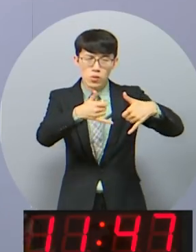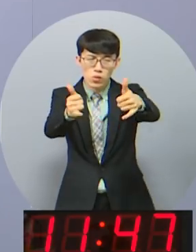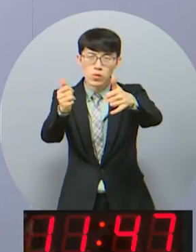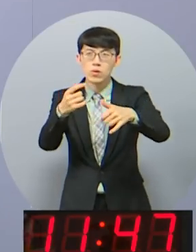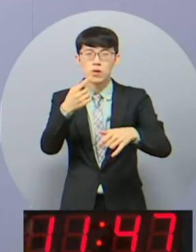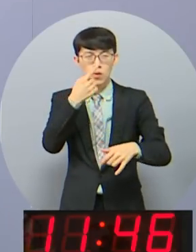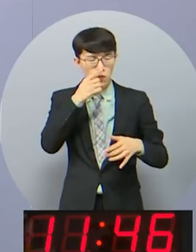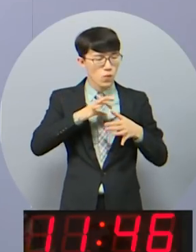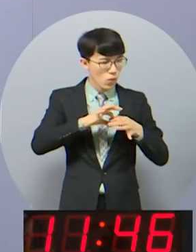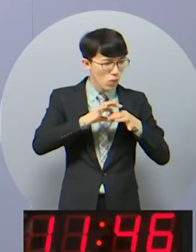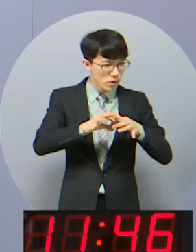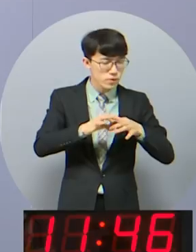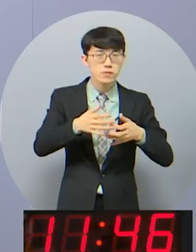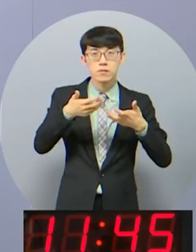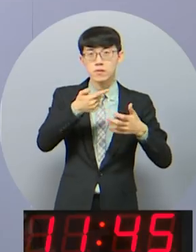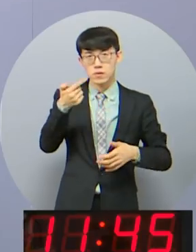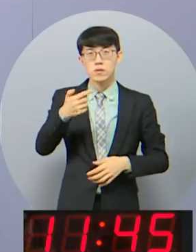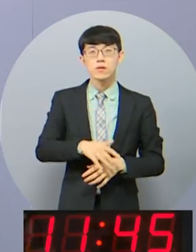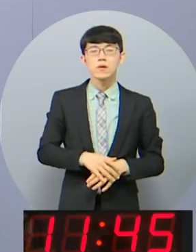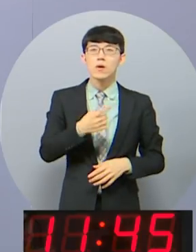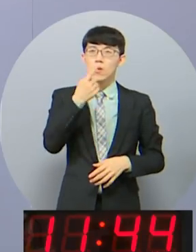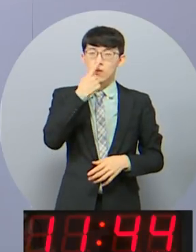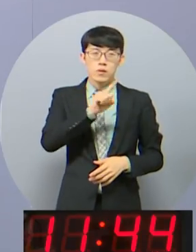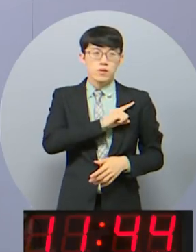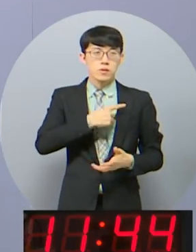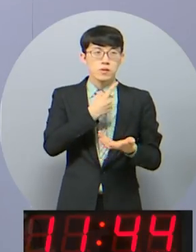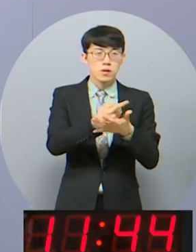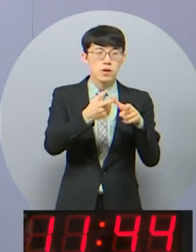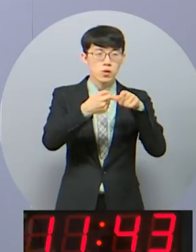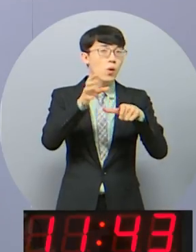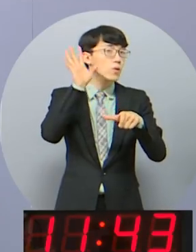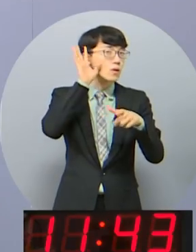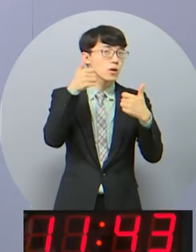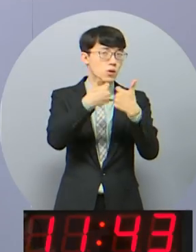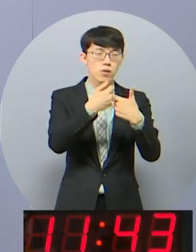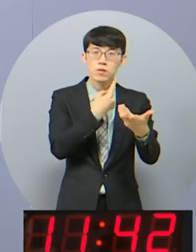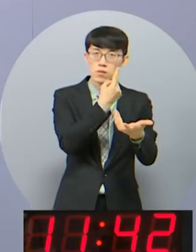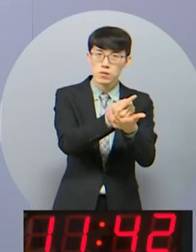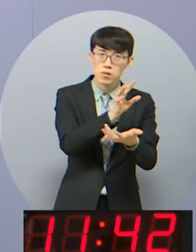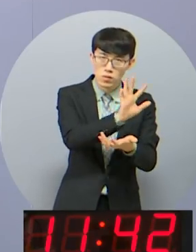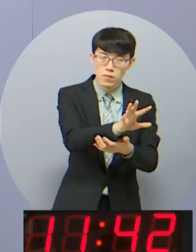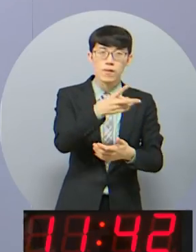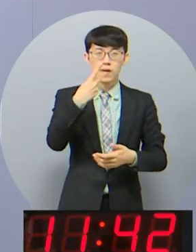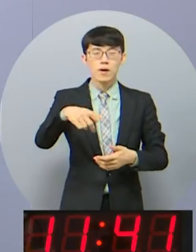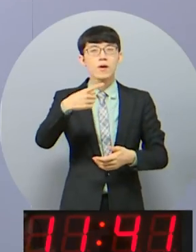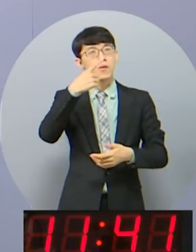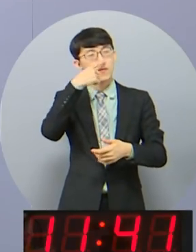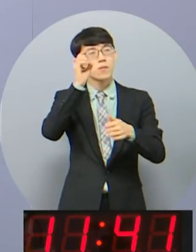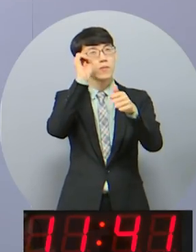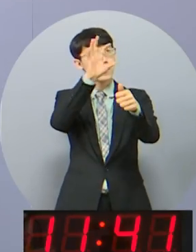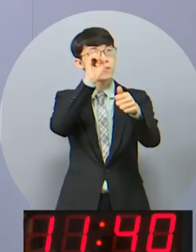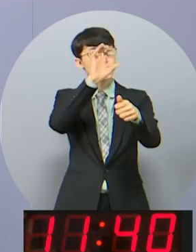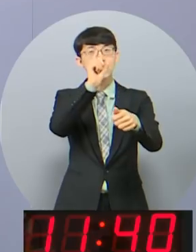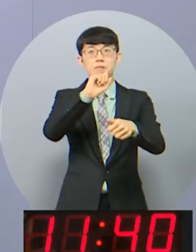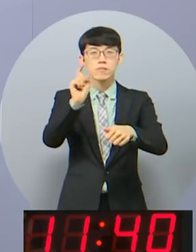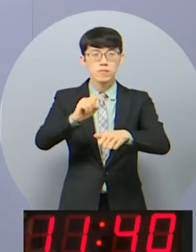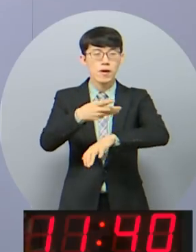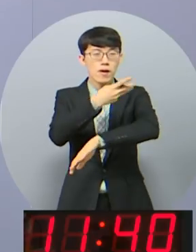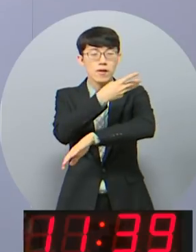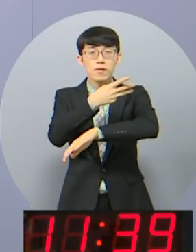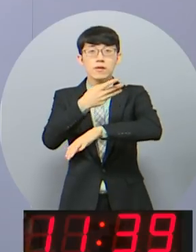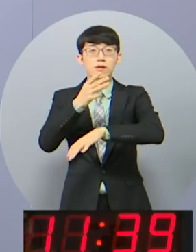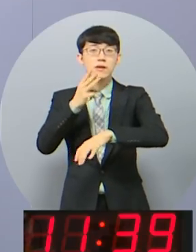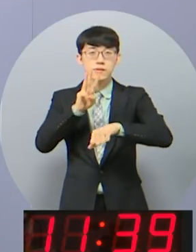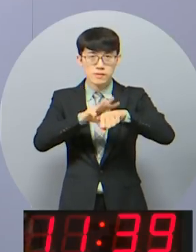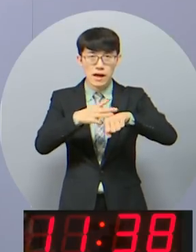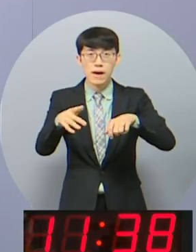相当的关心，除了亲自参与公听会的现场，我们也多次了表达对于淡北道路关心的立场。